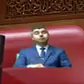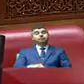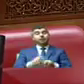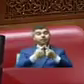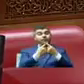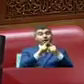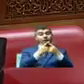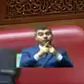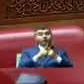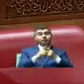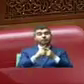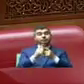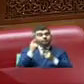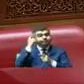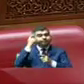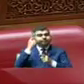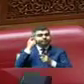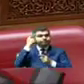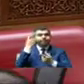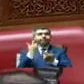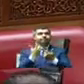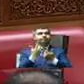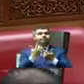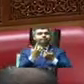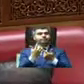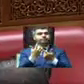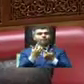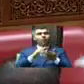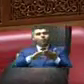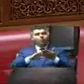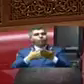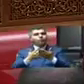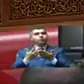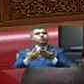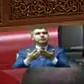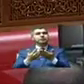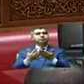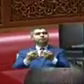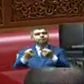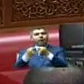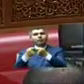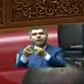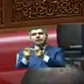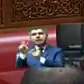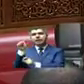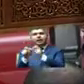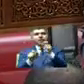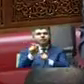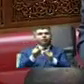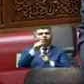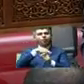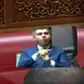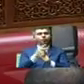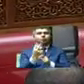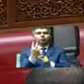الانشغال اللي تفضلت به واللي كيشتغل به الرأي العام كذلك بخصوص هذه النقطة، أن هناك 2 ديال